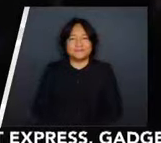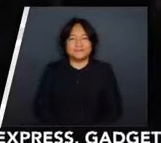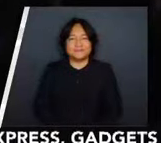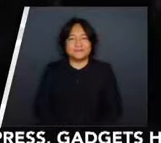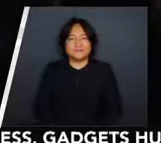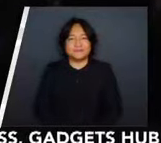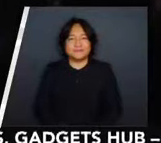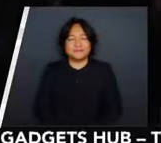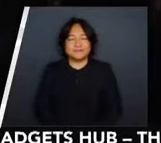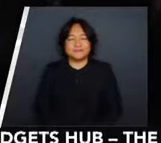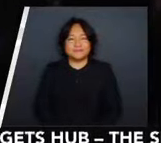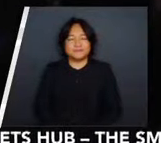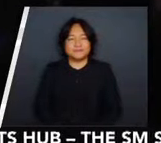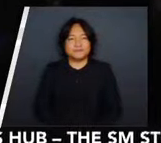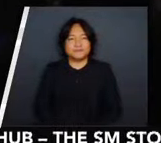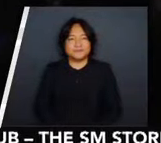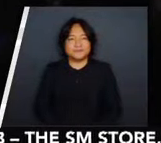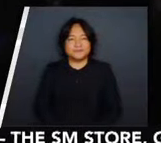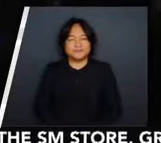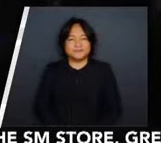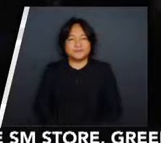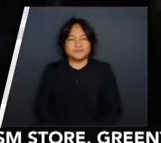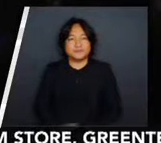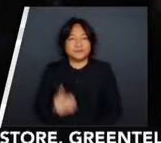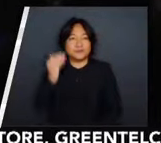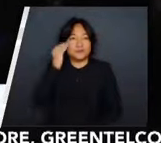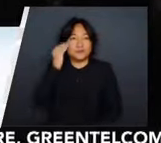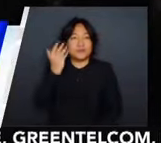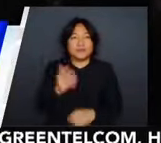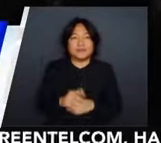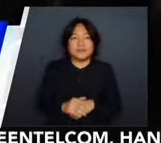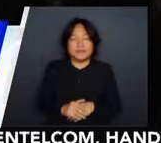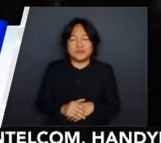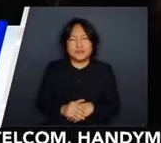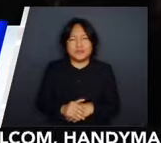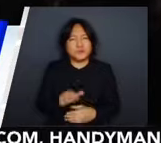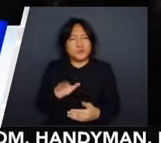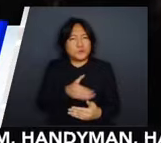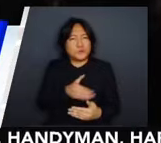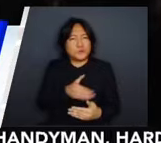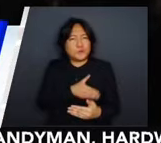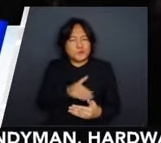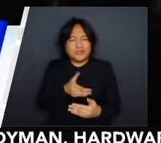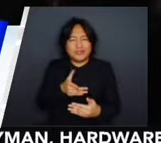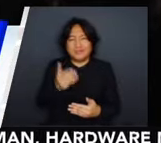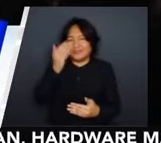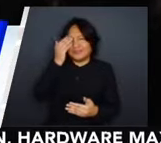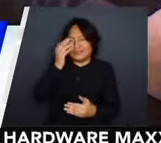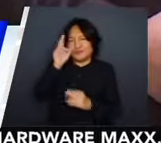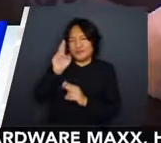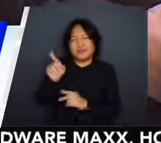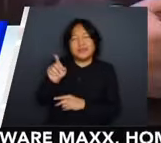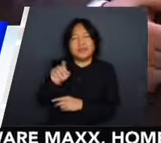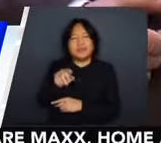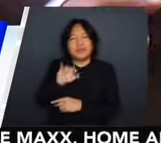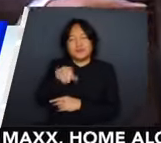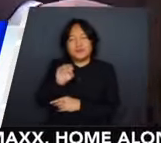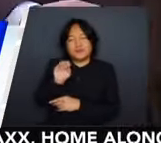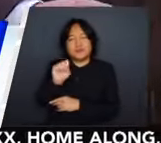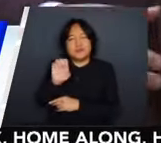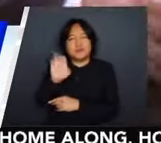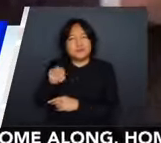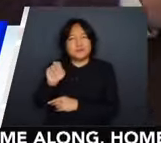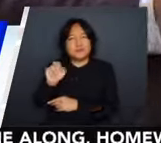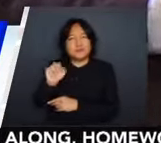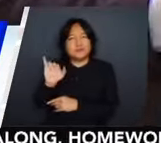Very honored ang tinaguriang father of Philippine Christmas music na si Jose Marichan nang panoorin ang musical ng Repertory Philippines. Tampok